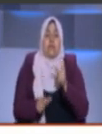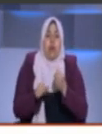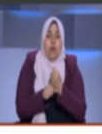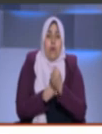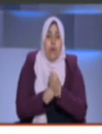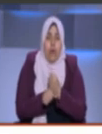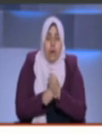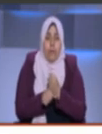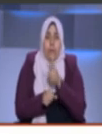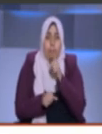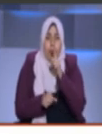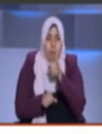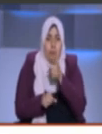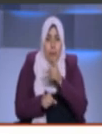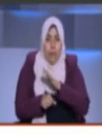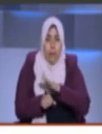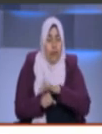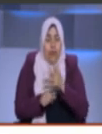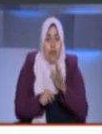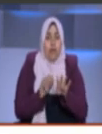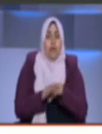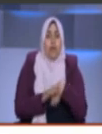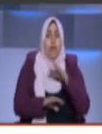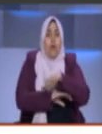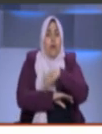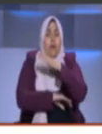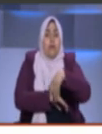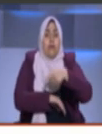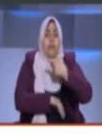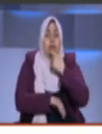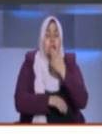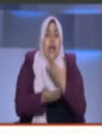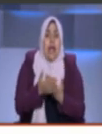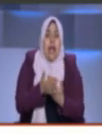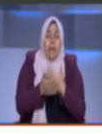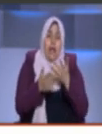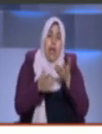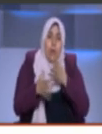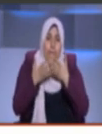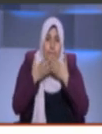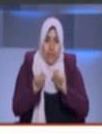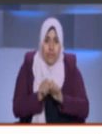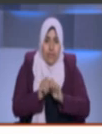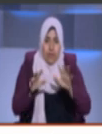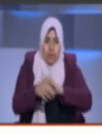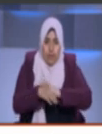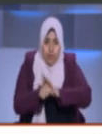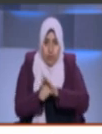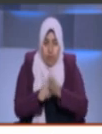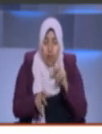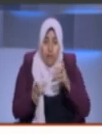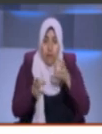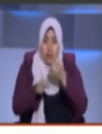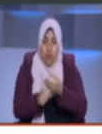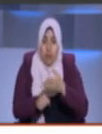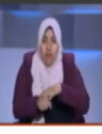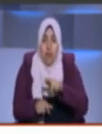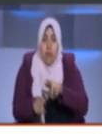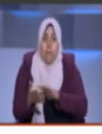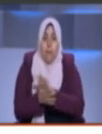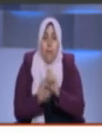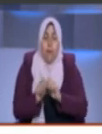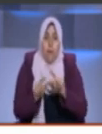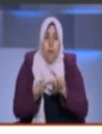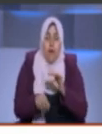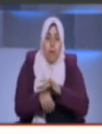هو طلب بما هي خطة بريطانيا قبل أو بعد تفشي بعد السيطرة على هذا الوباء،